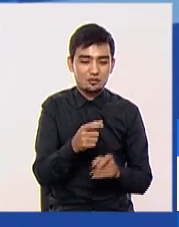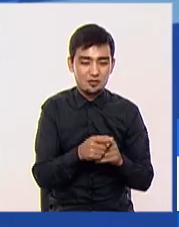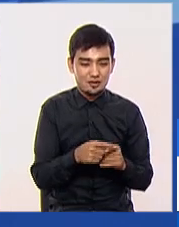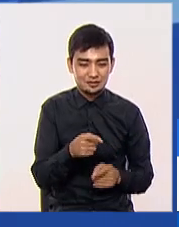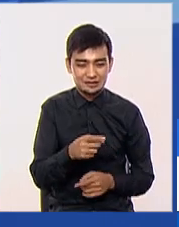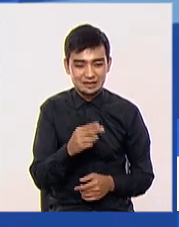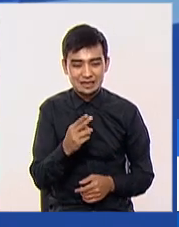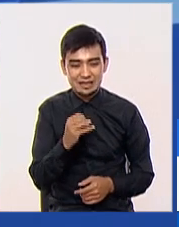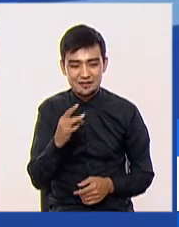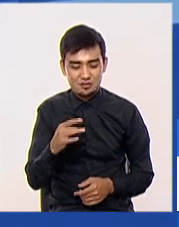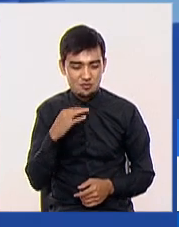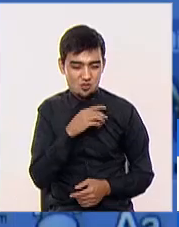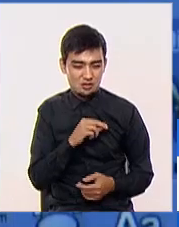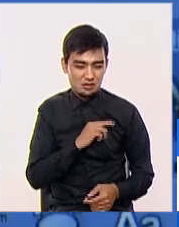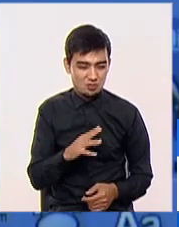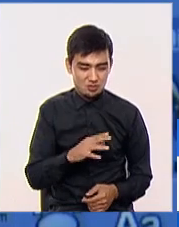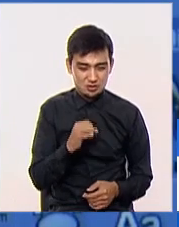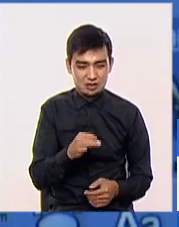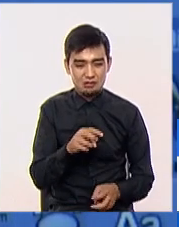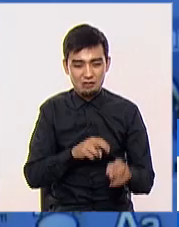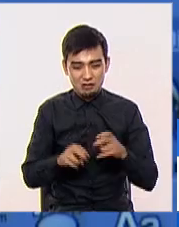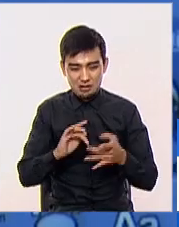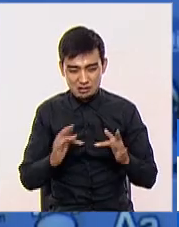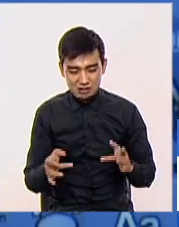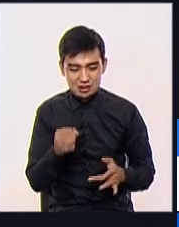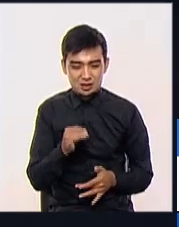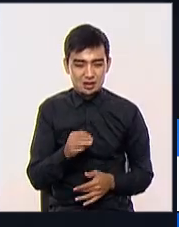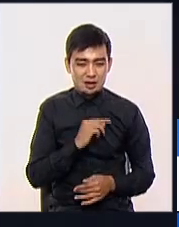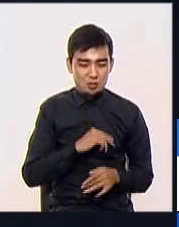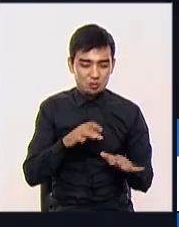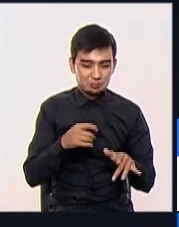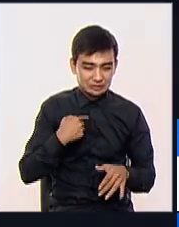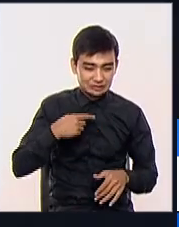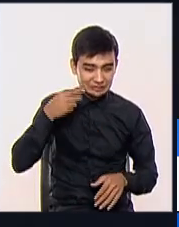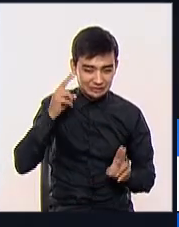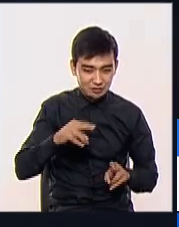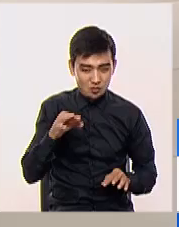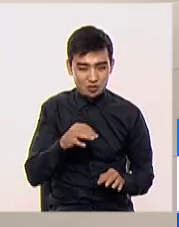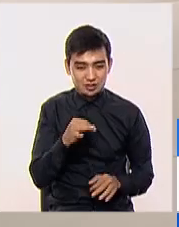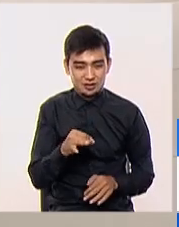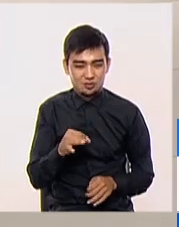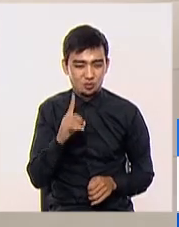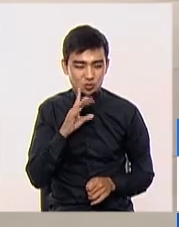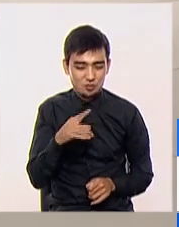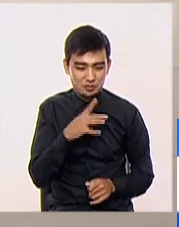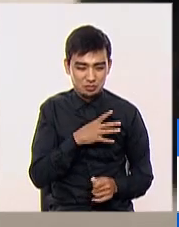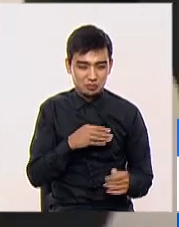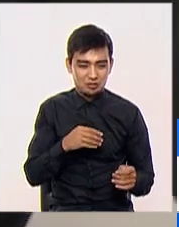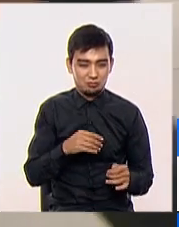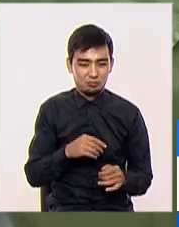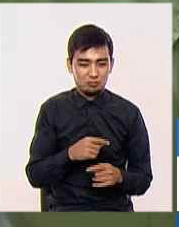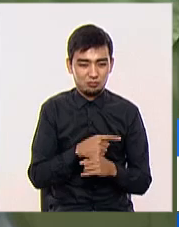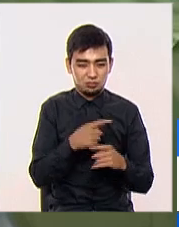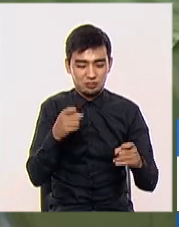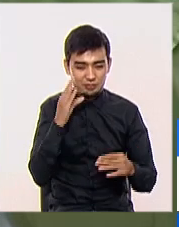не работает, много. Это перебои с интернетом, отсутствие навыков работы с компьютером и ненадежность. Утечка данных приводит к